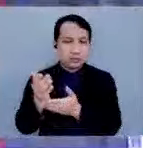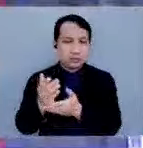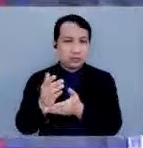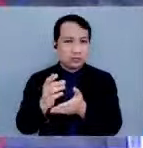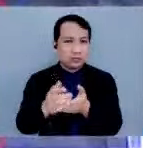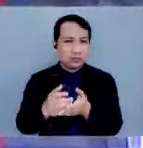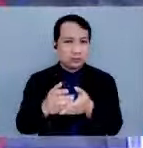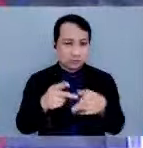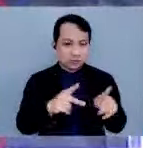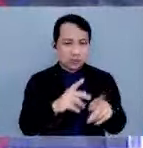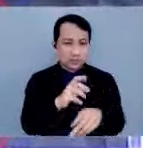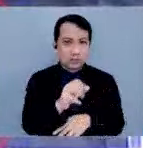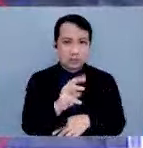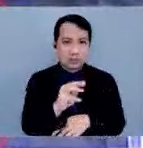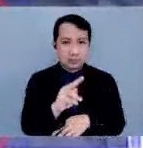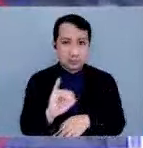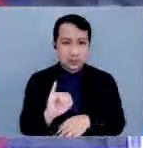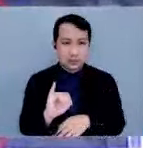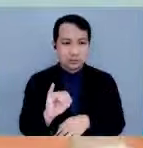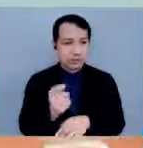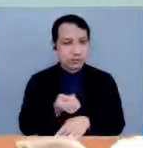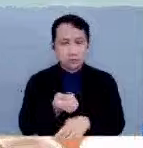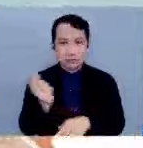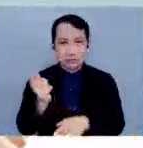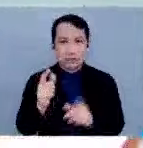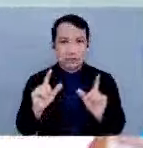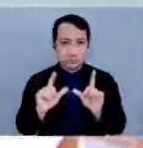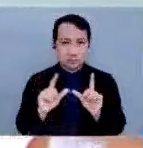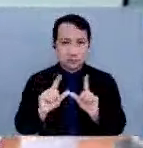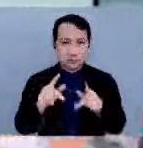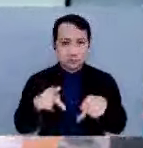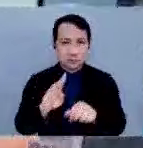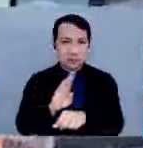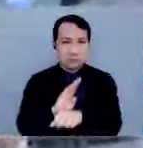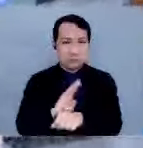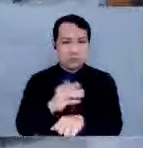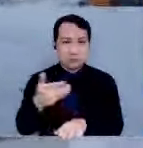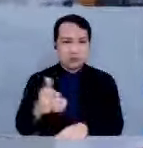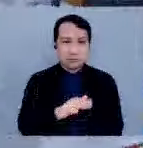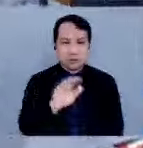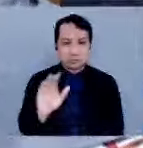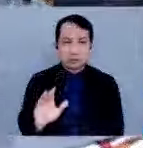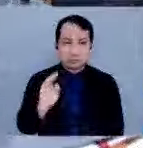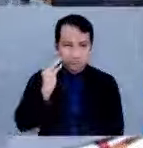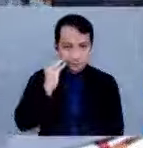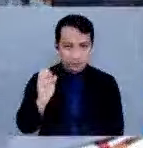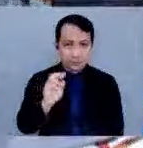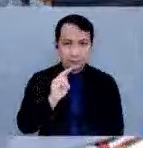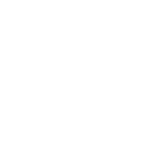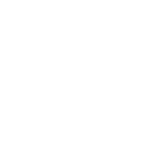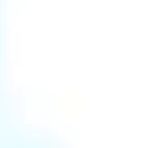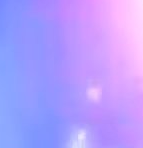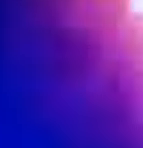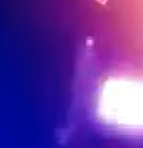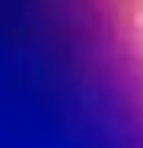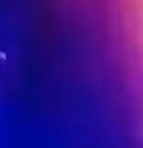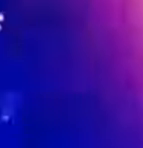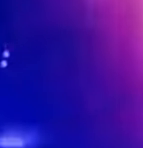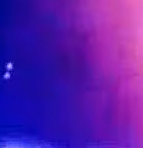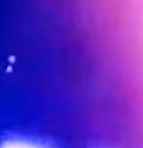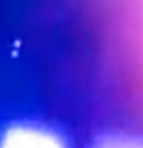prangkisa ng network. Nagbabalita mula sa Frontline, Marian Enriquez, News 5.